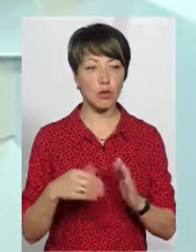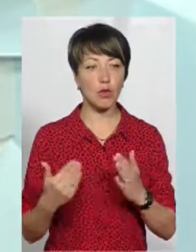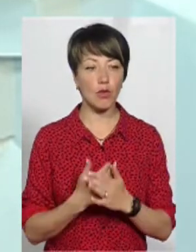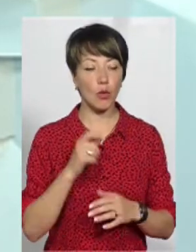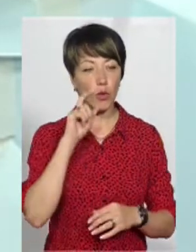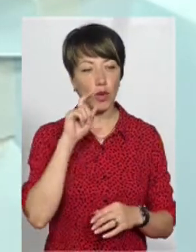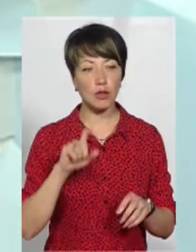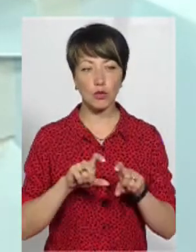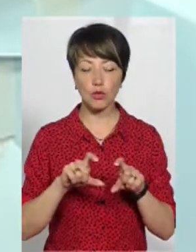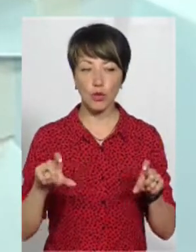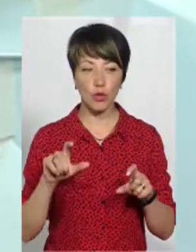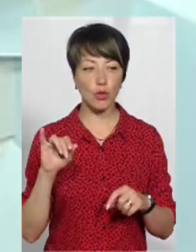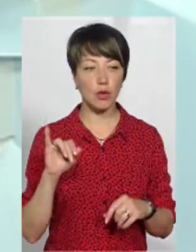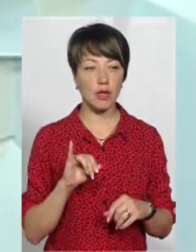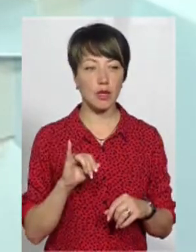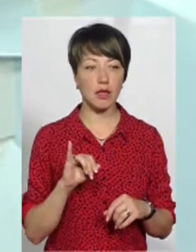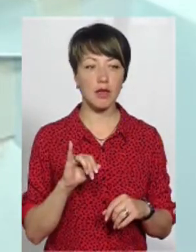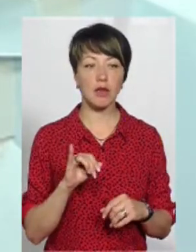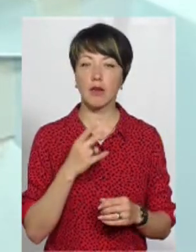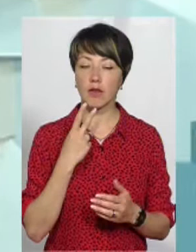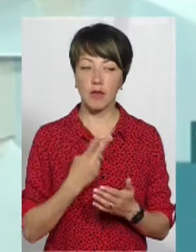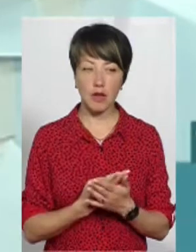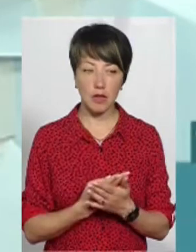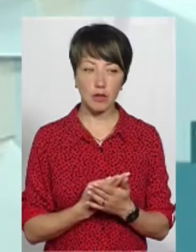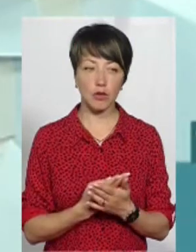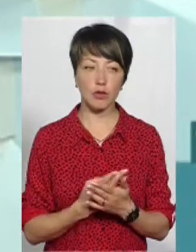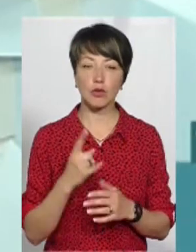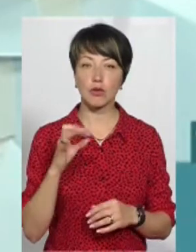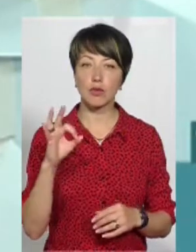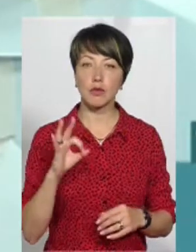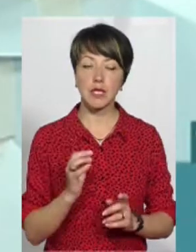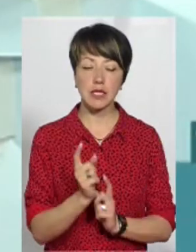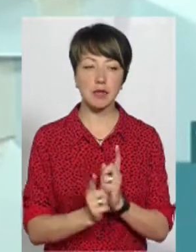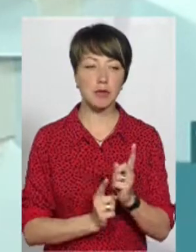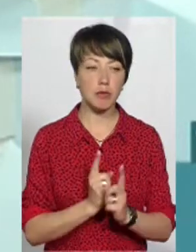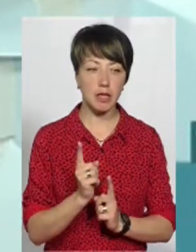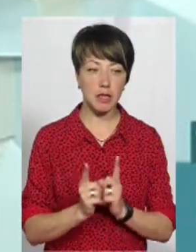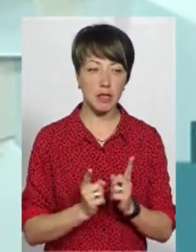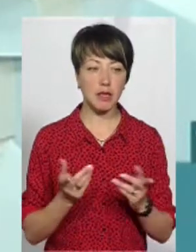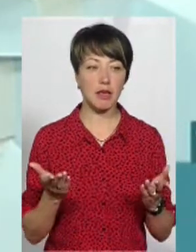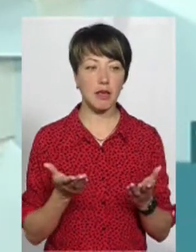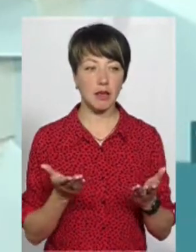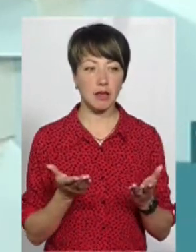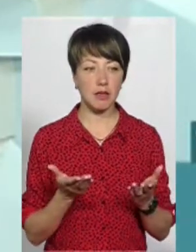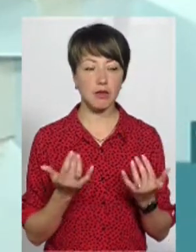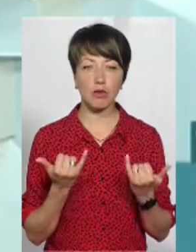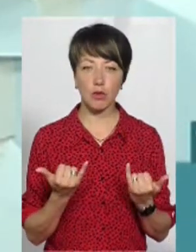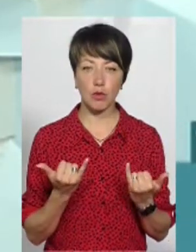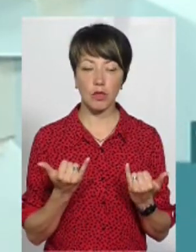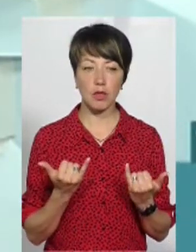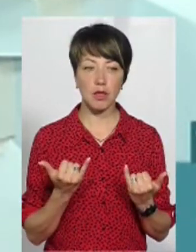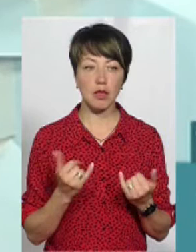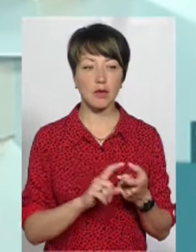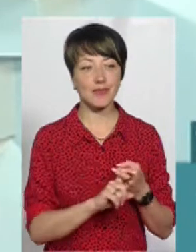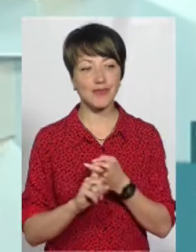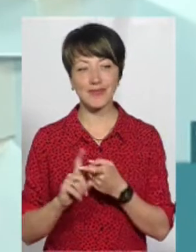українську школу, і видно, безсумнівно, ті зміни, які сьогодні торкнулися